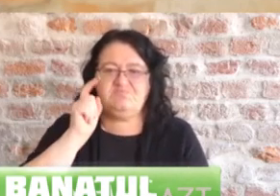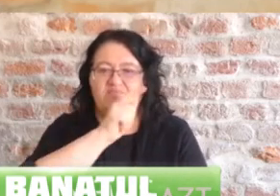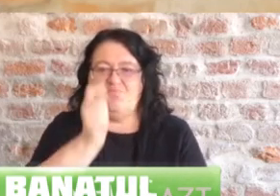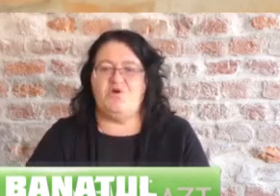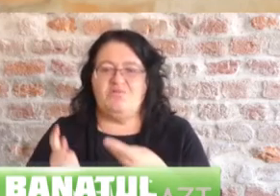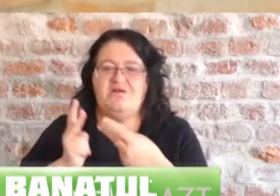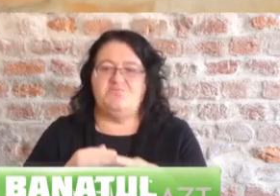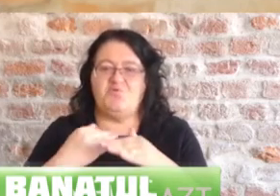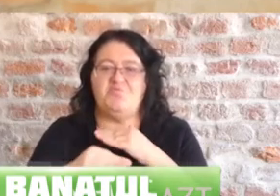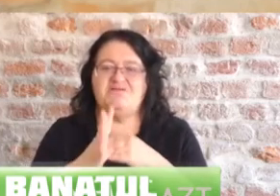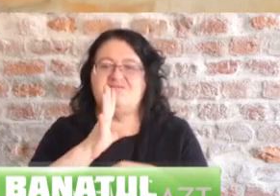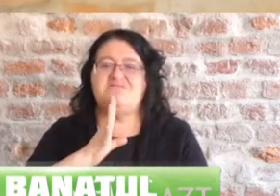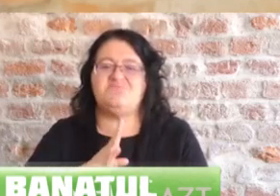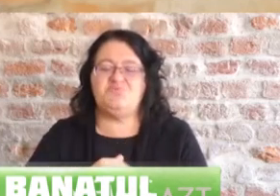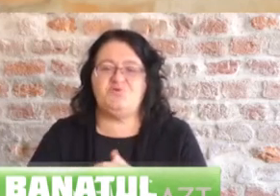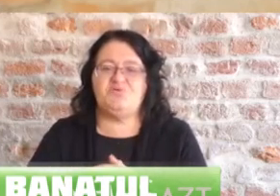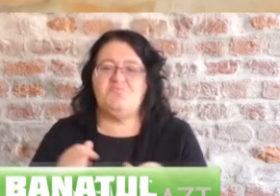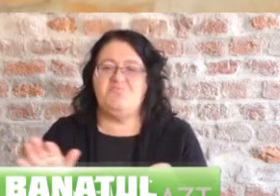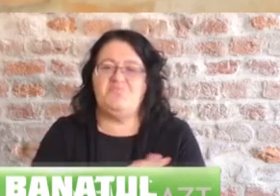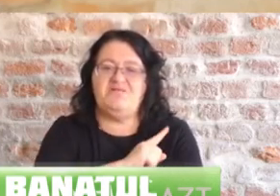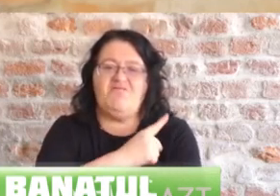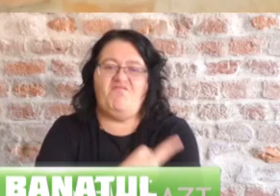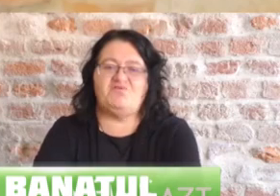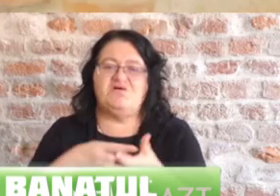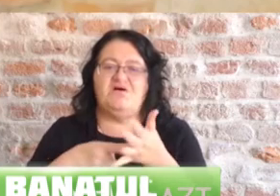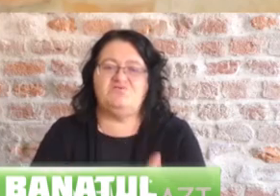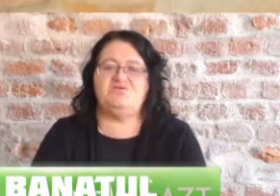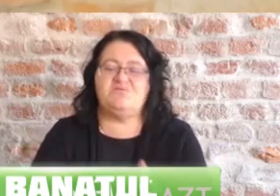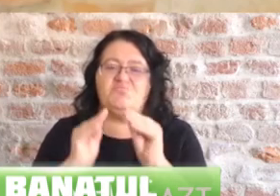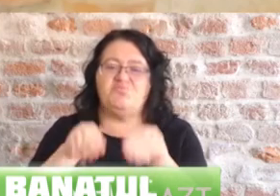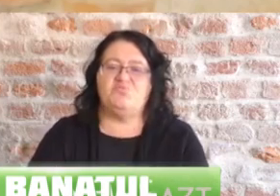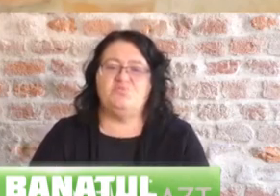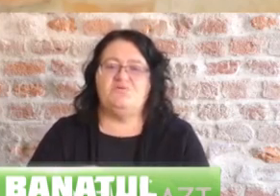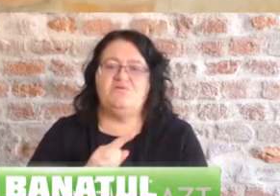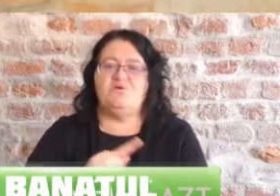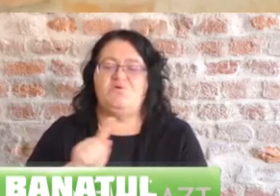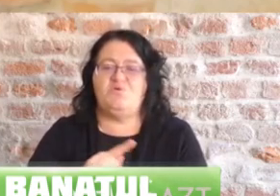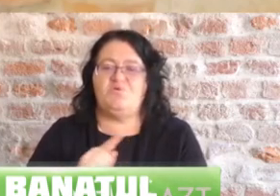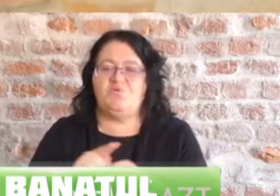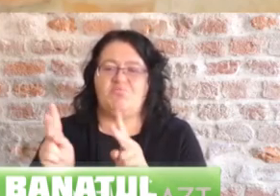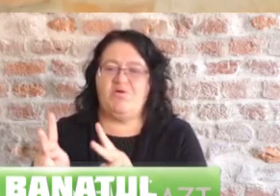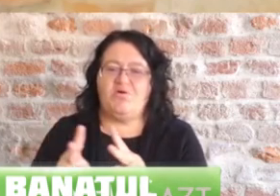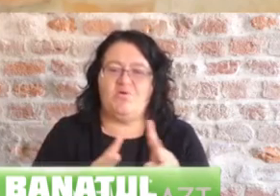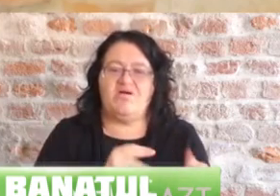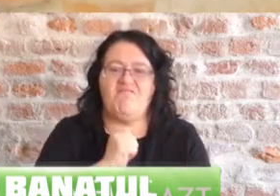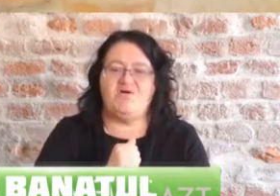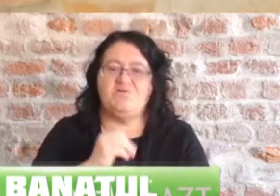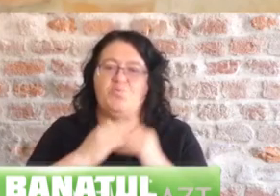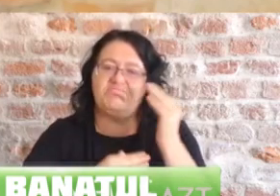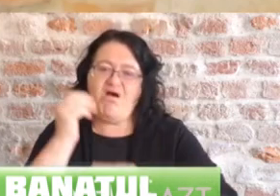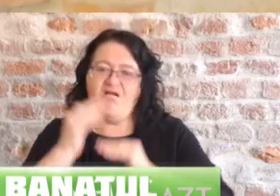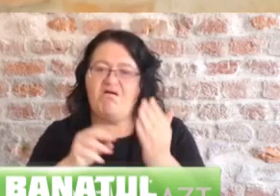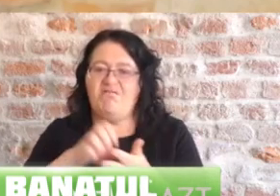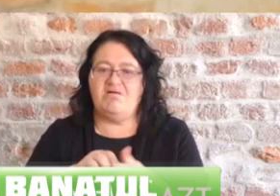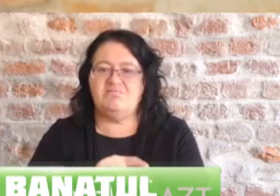proiectul transmite un mesaj simplu și plin de forță. Acesta este transpus printr-un gest sofisticat și coerent, creând cu abilitate un